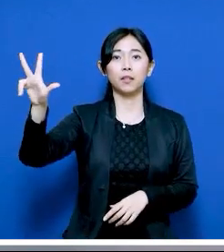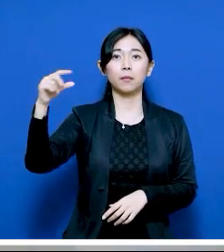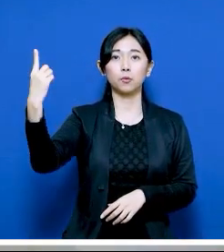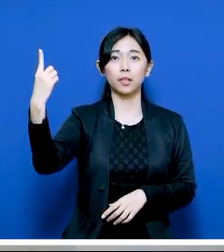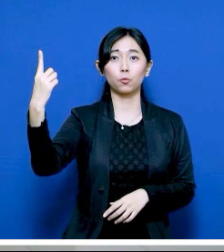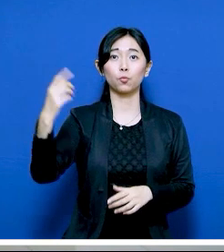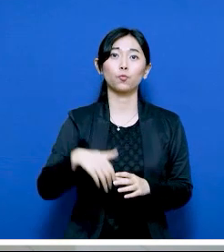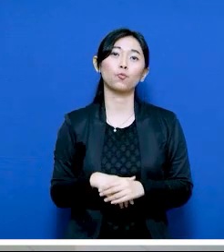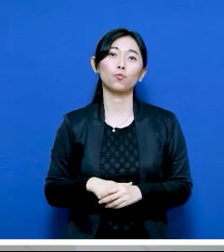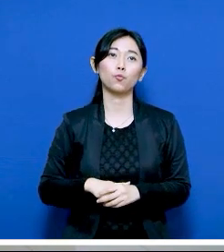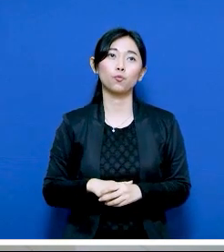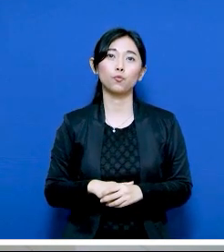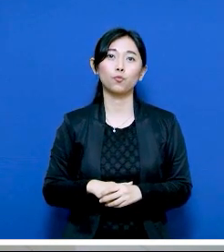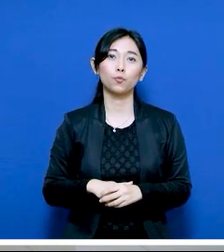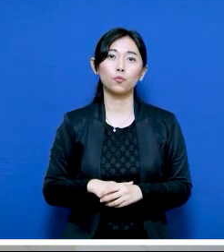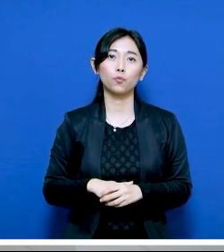31.